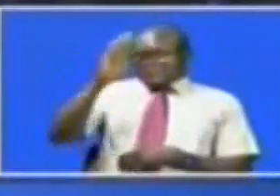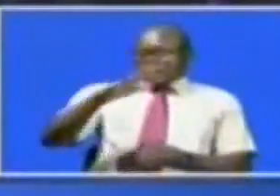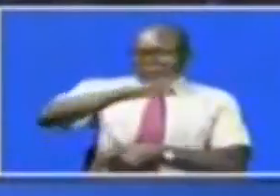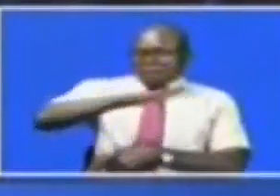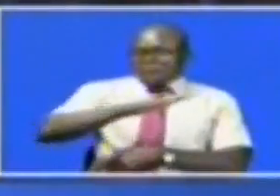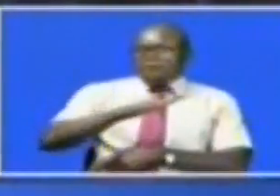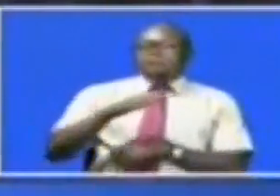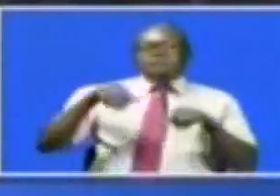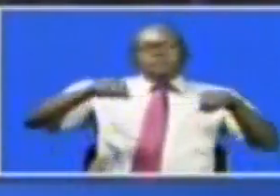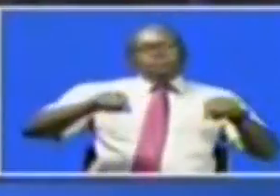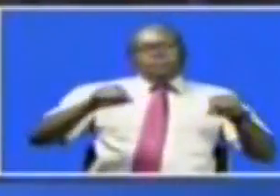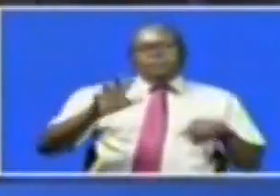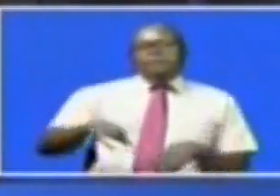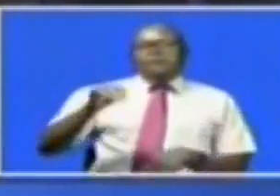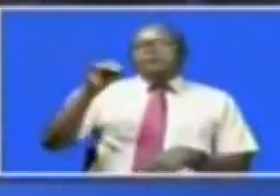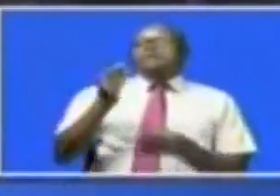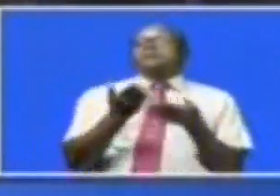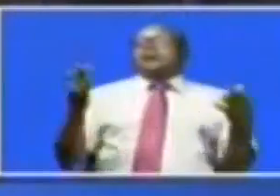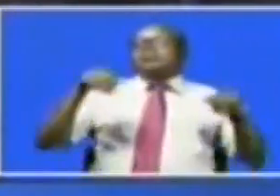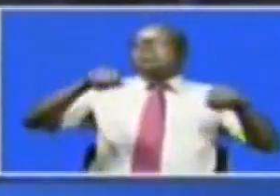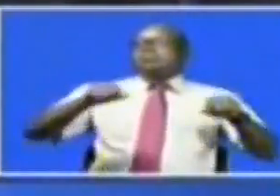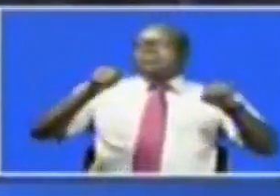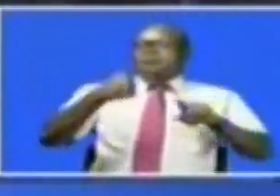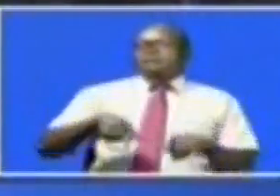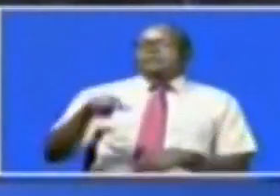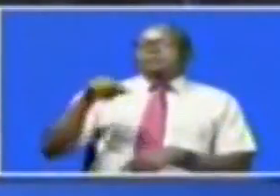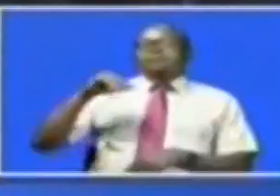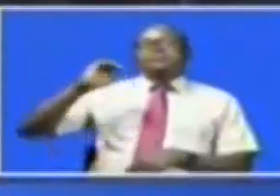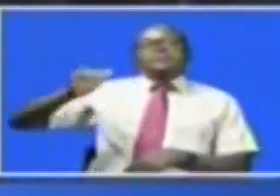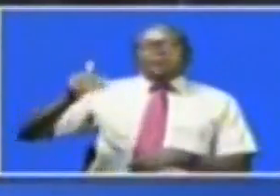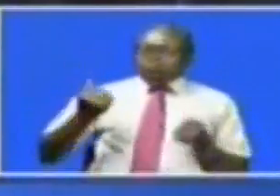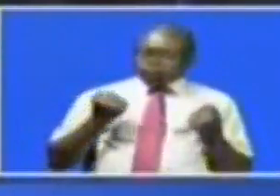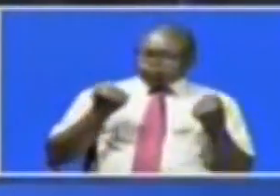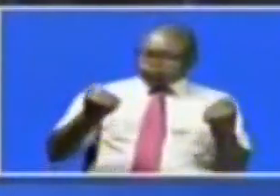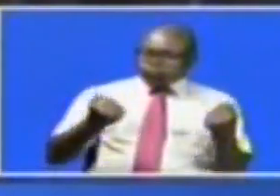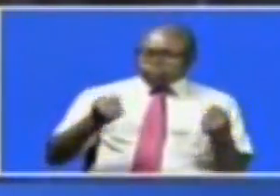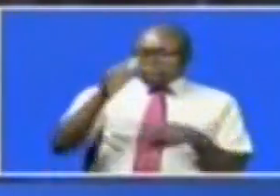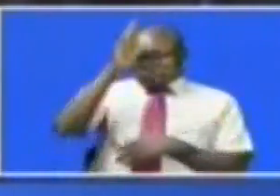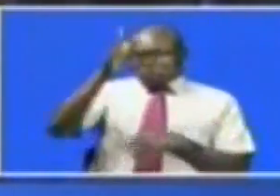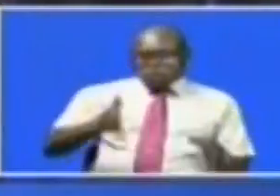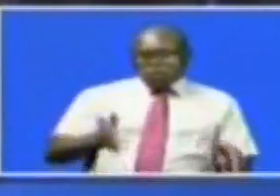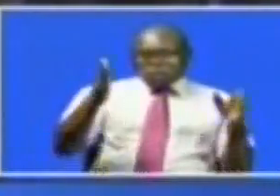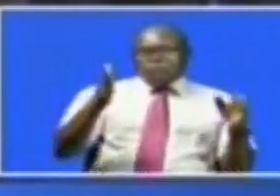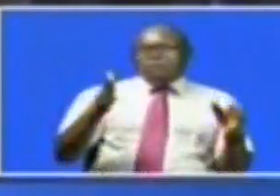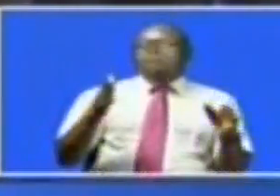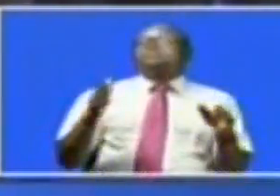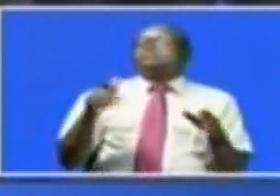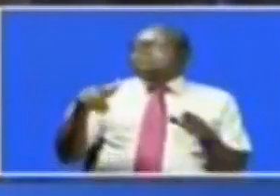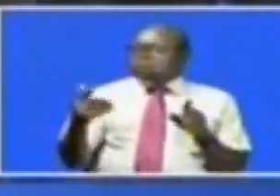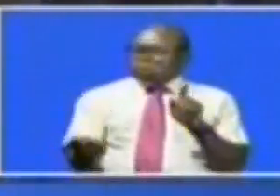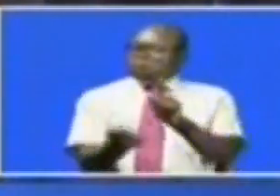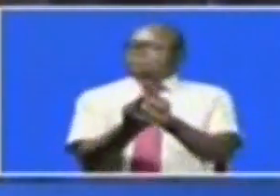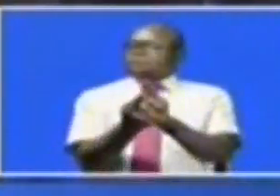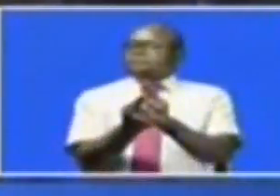alikuwa ametoka kwenda kuendesha pikipiki akapata mteja from town akimpeleka Jogo Road. Kufika hapa jua kali akakutana na maskari